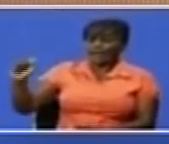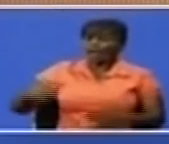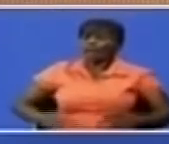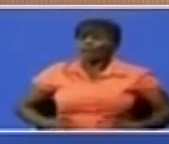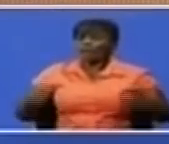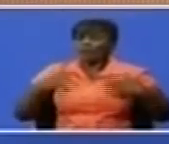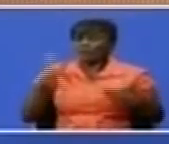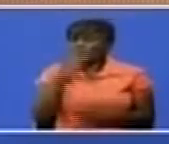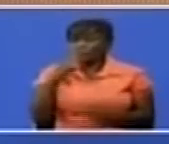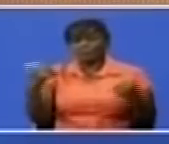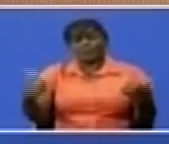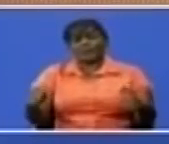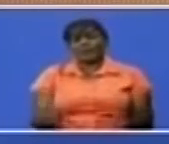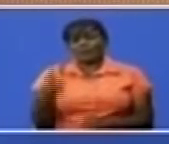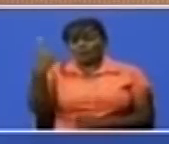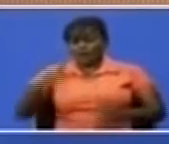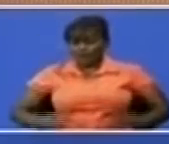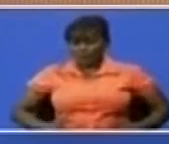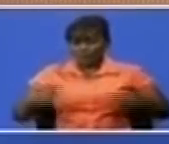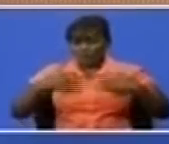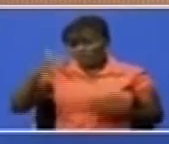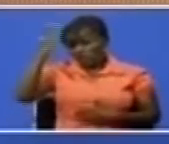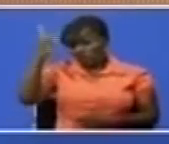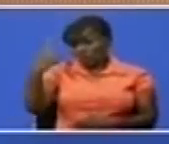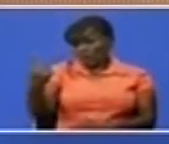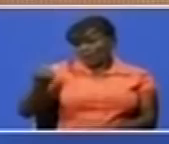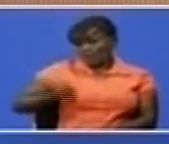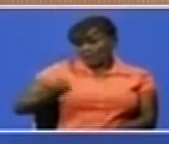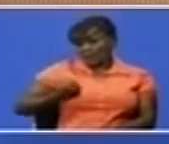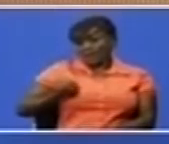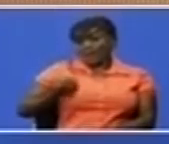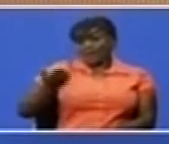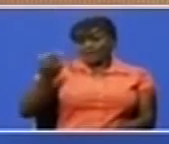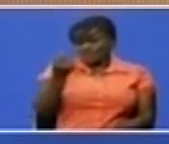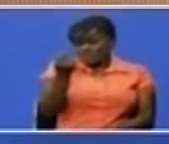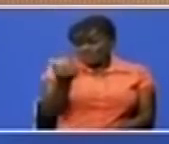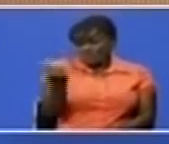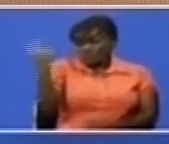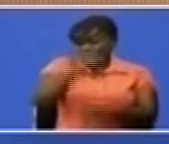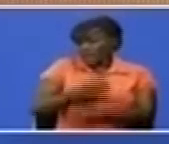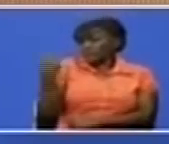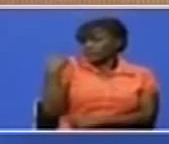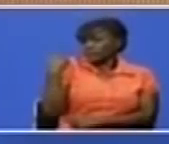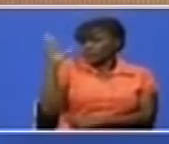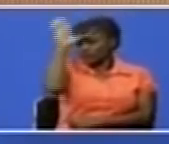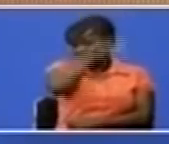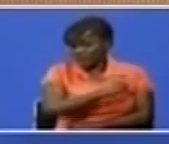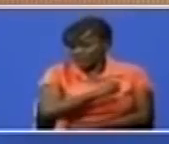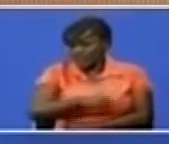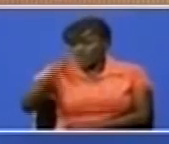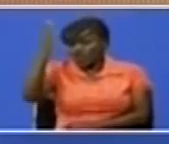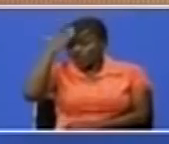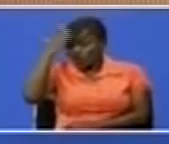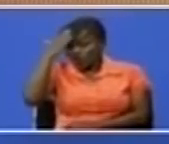bado haijaoza. Mwili mmoja umetambuliwa kuwa ni wa mwanamke aliyetangazwa kupotea siku kadhaa zilizopita. Mwanamke huyu anafahamika